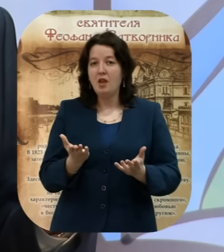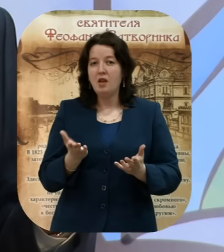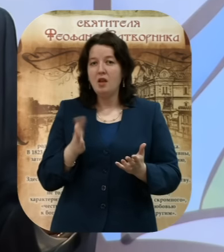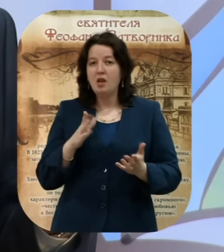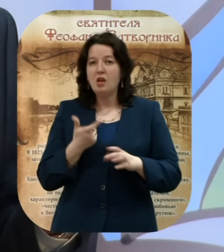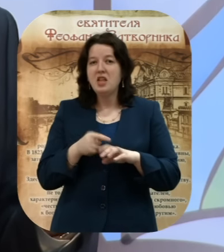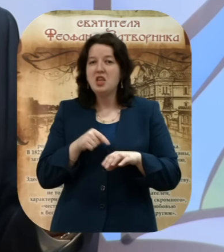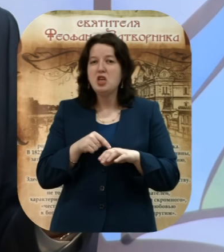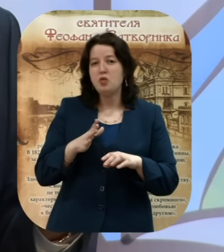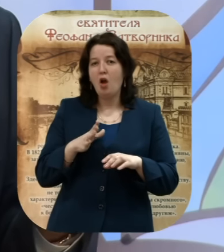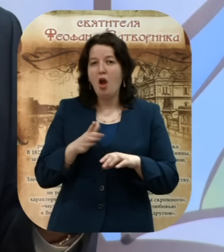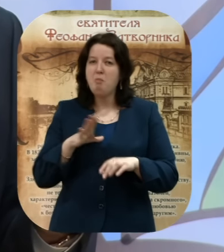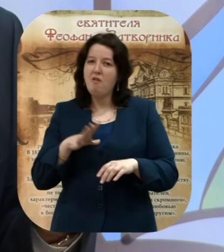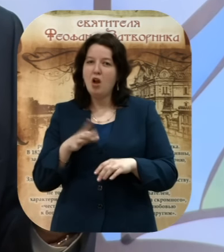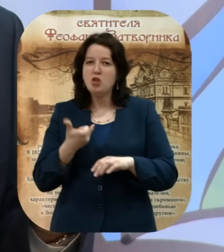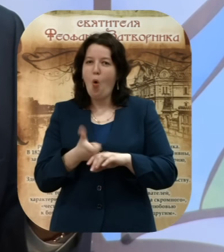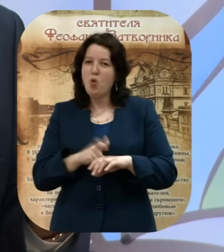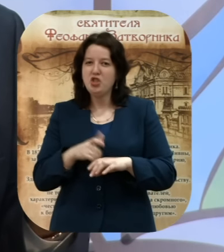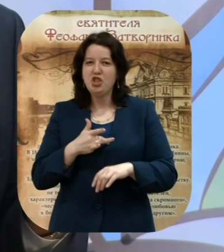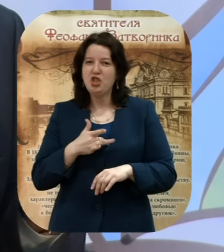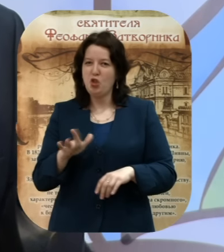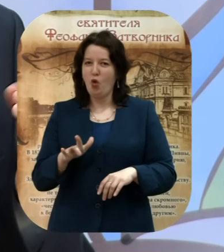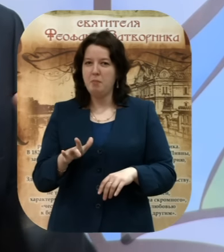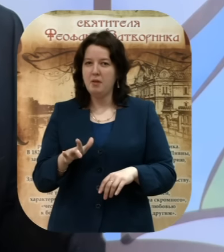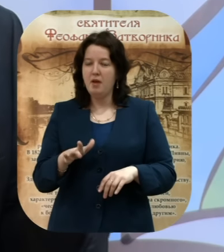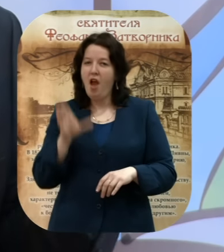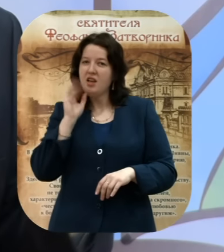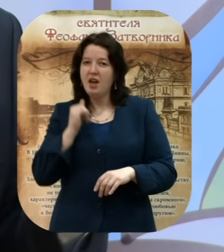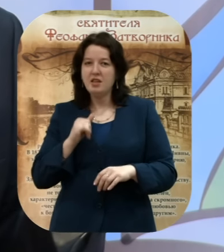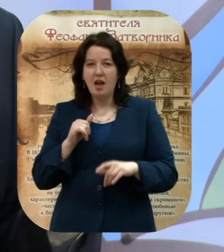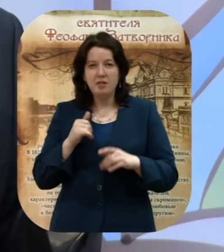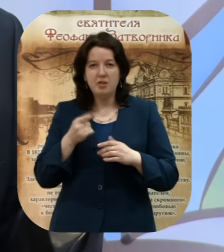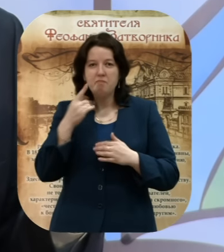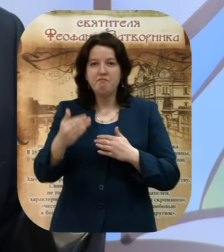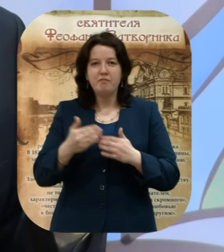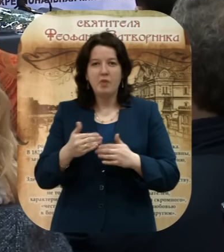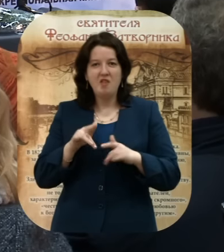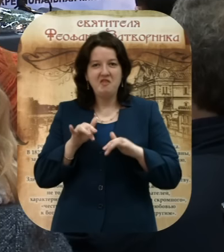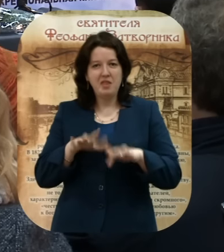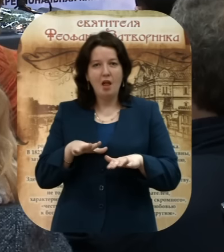бывают очень жестокими, когда доходит до дела.